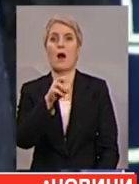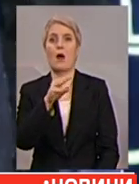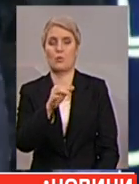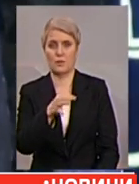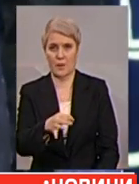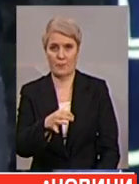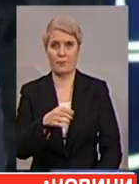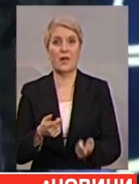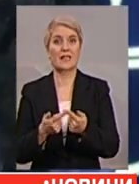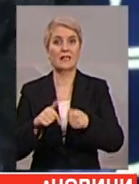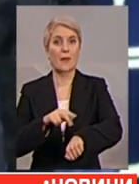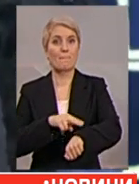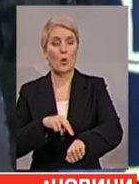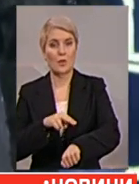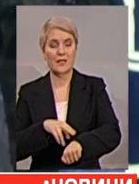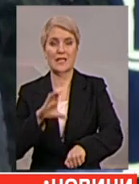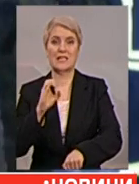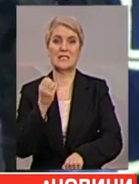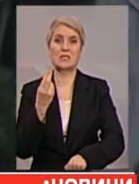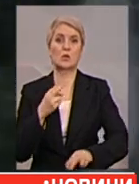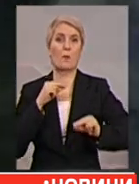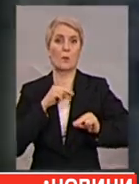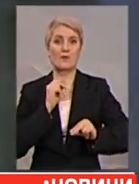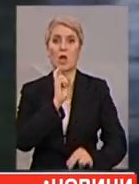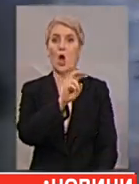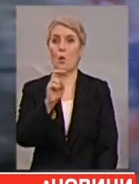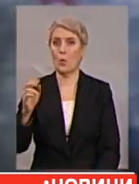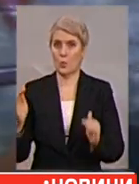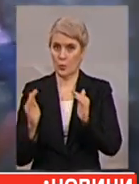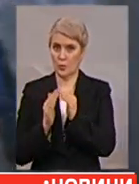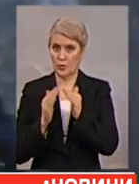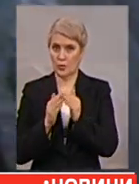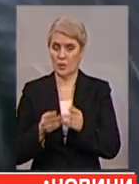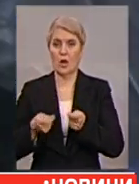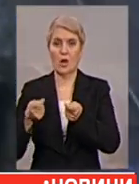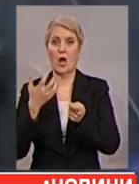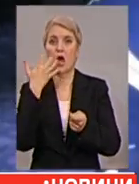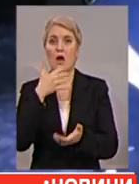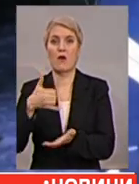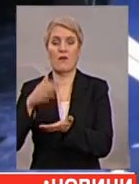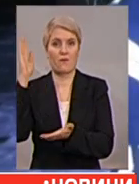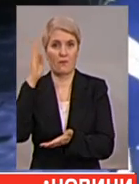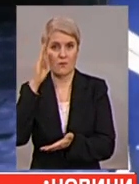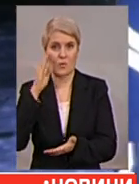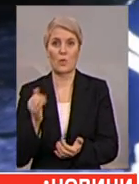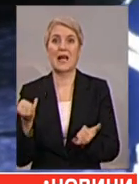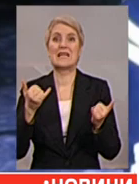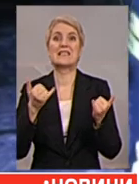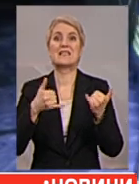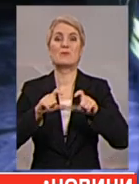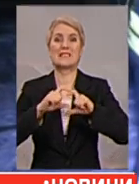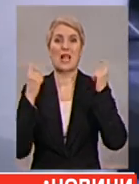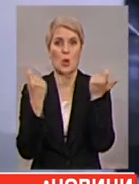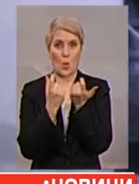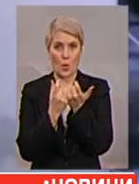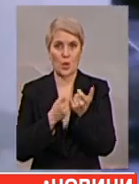того, дільничні поліцейські та соціальні працівники обходять будинки, розносять у термосах окріп. На стадіоні «Хімік» розбили наметове містечко.